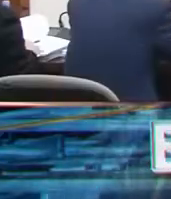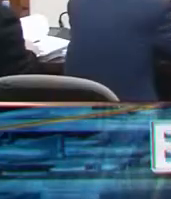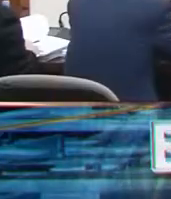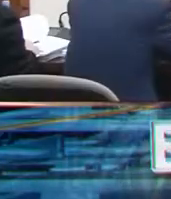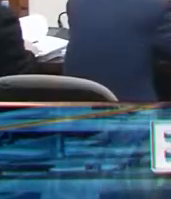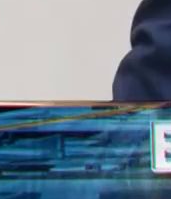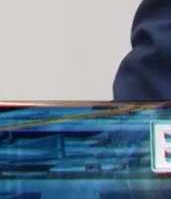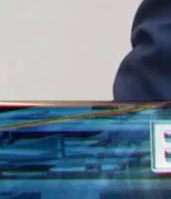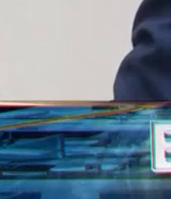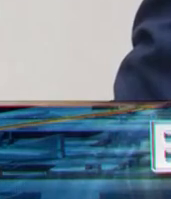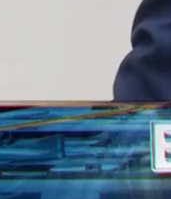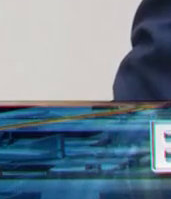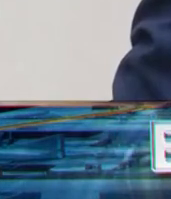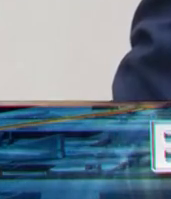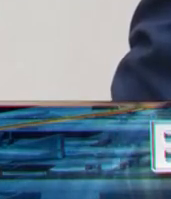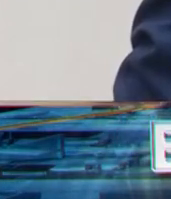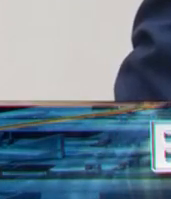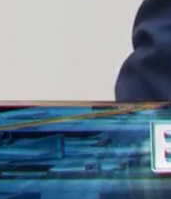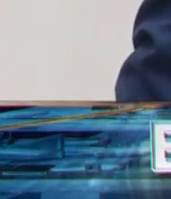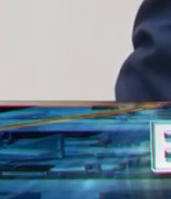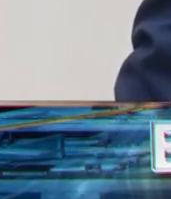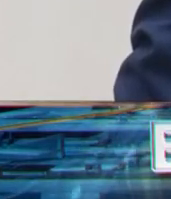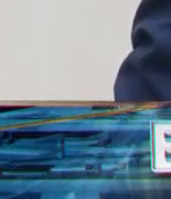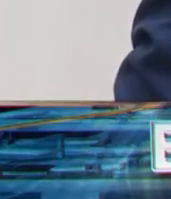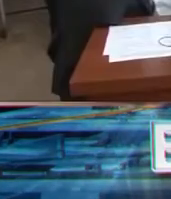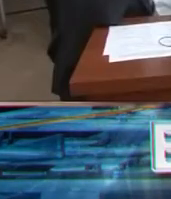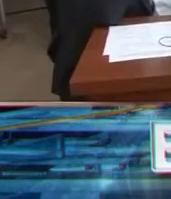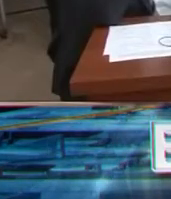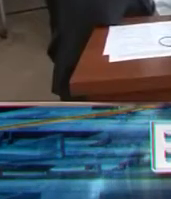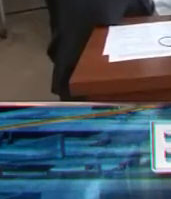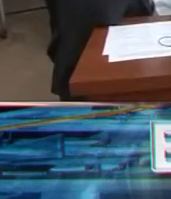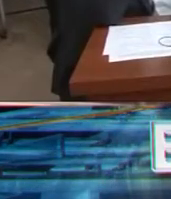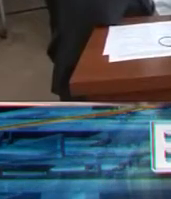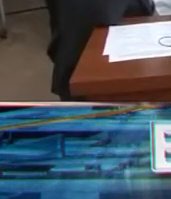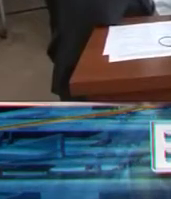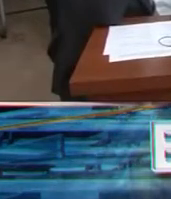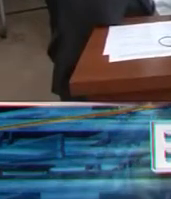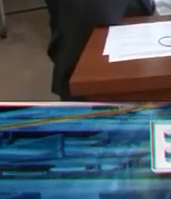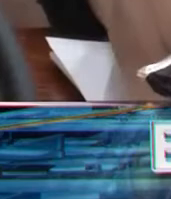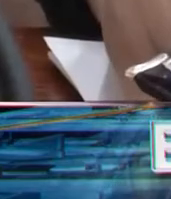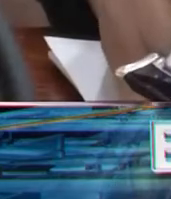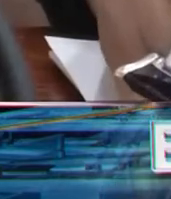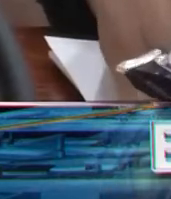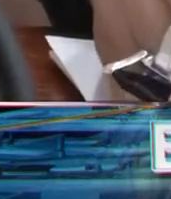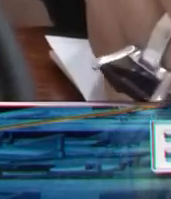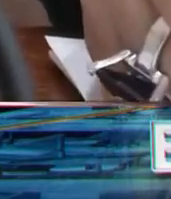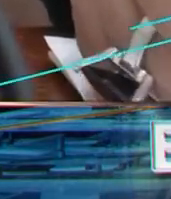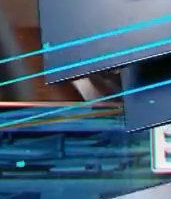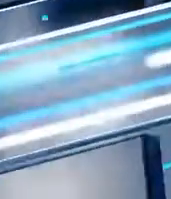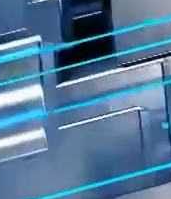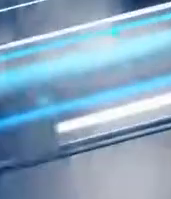Қауіпсіз елді жаһанды алаңдатқан коронавирус жұқпасы елімізде тіркелген жоқ. Бүгін вице-премьер Бердібек Сапарбаев ресми мәлімдеме жасады.